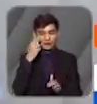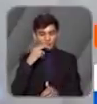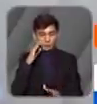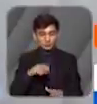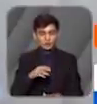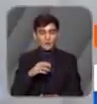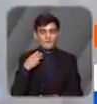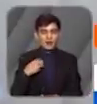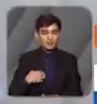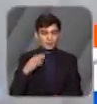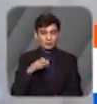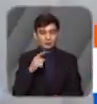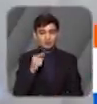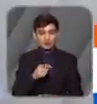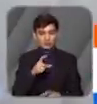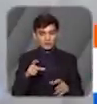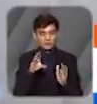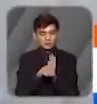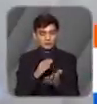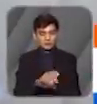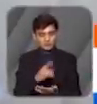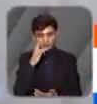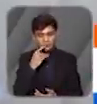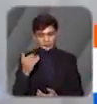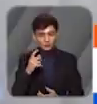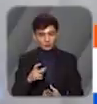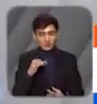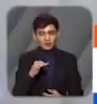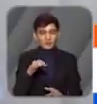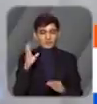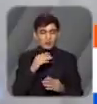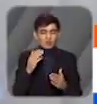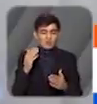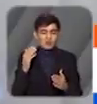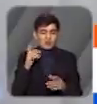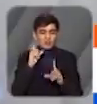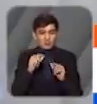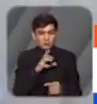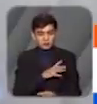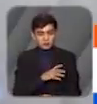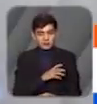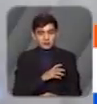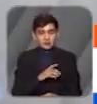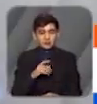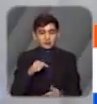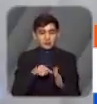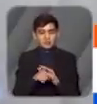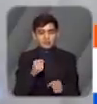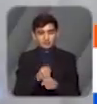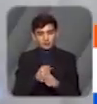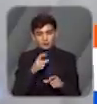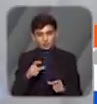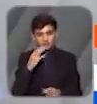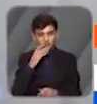Францияда. Олардың басым бөлігі студенттер, еңбек мигранттары, шетелдегі мекемелеріміздің қызметкерлері